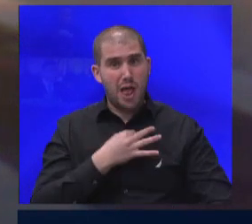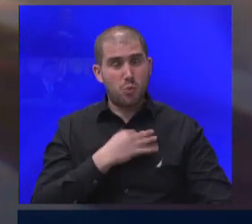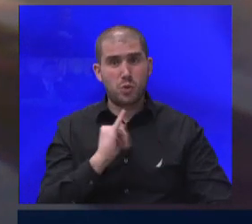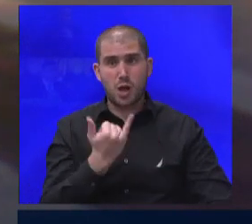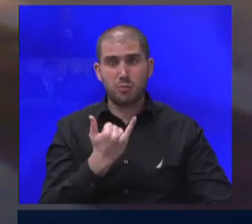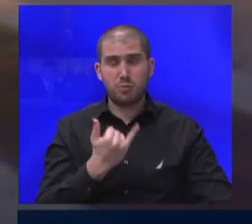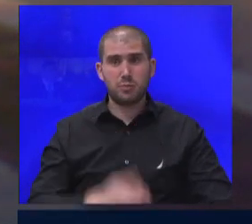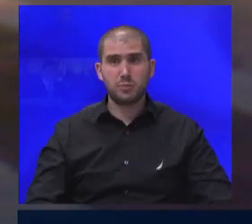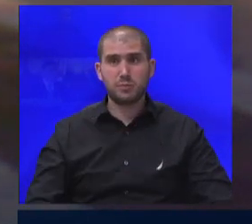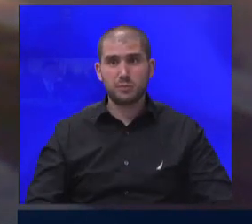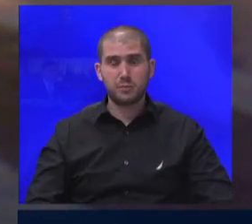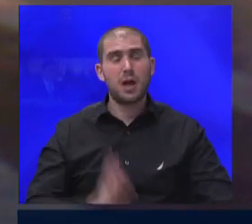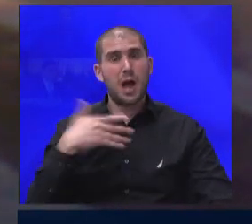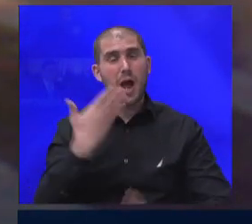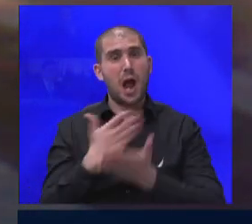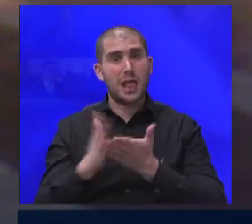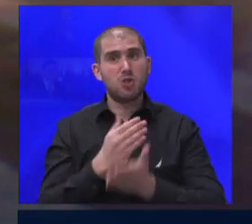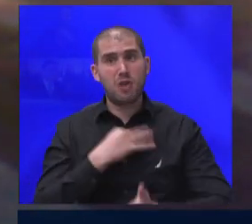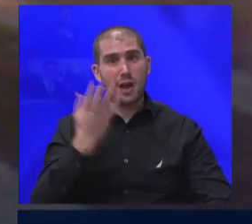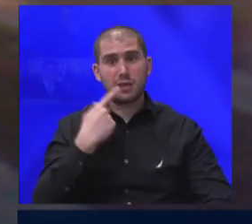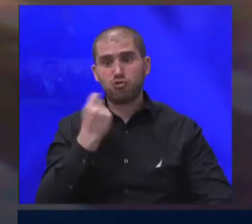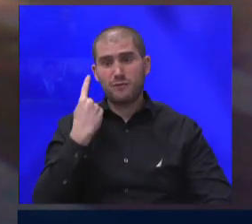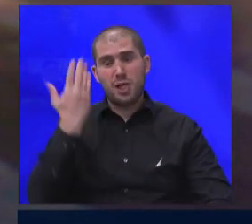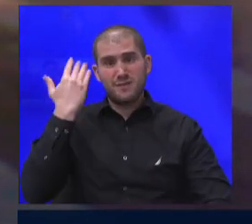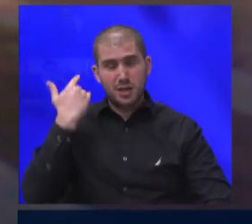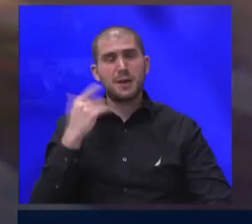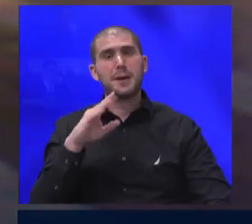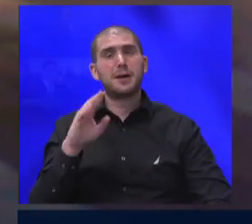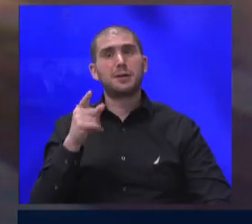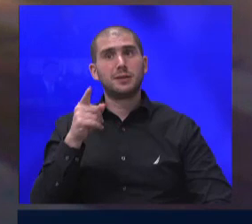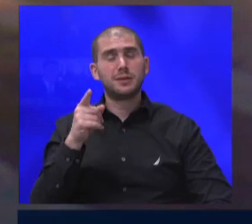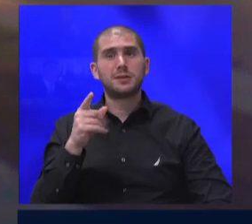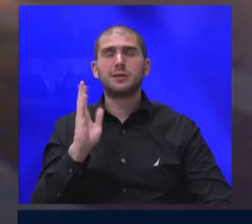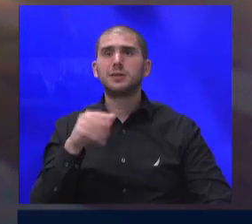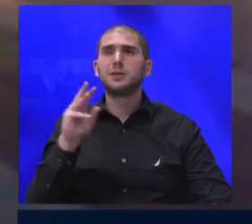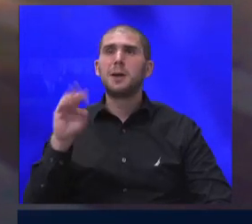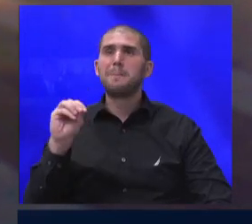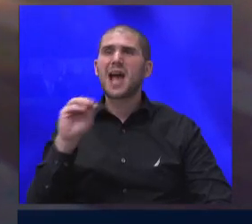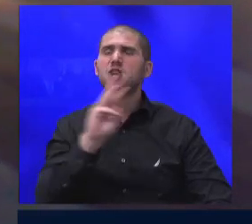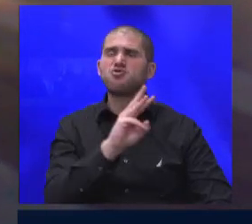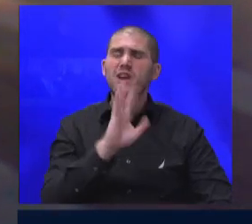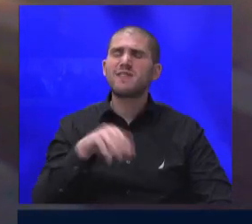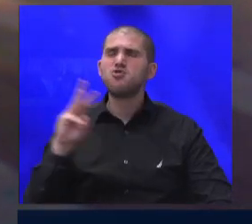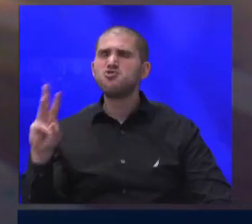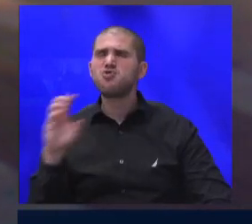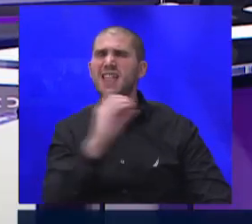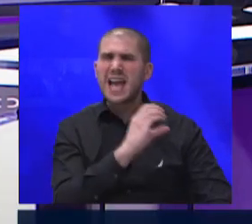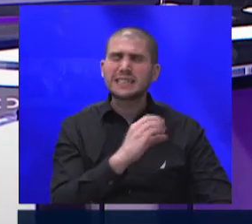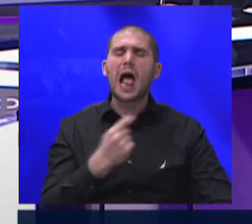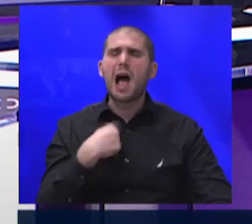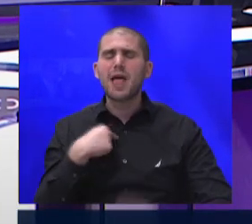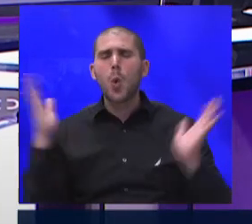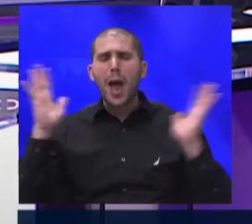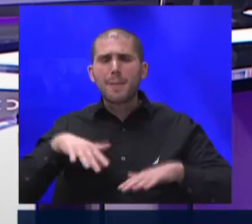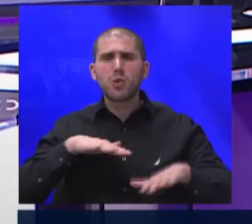אחרי ההחלטה שלי שהייתה שבוע קודם, מיכל שיר ושרן אסכל והאוזר בנדל, אנחנו איפלנו את הממשלה הכושלת של